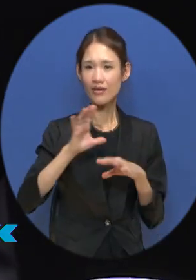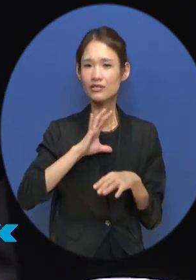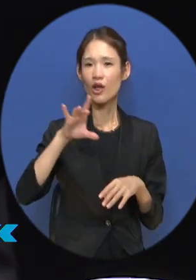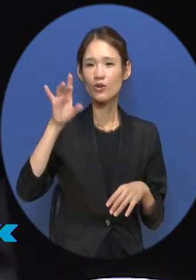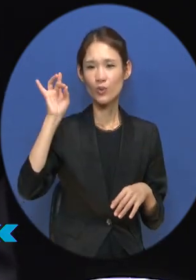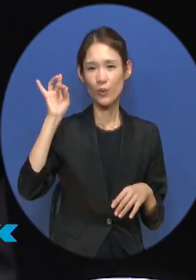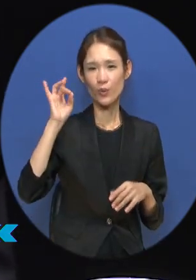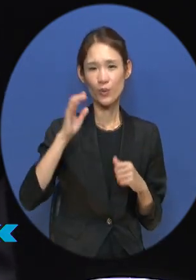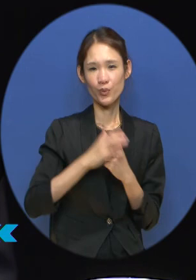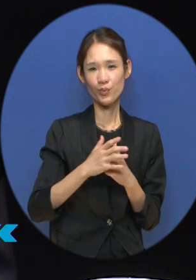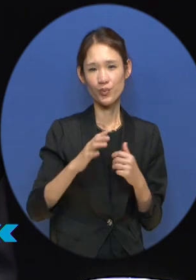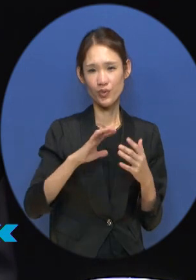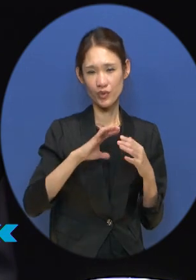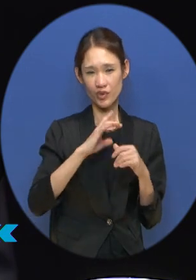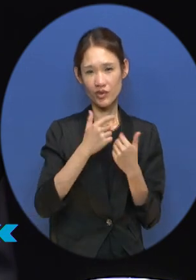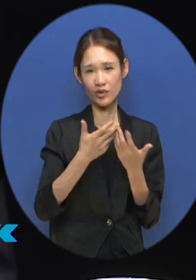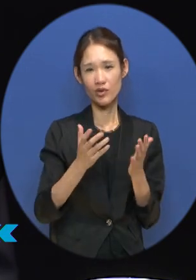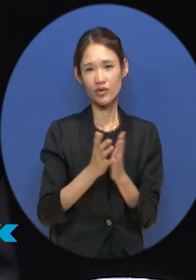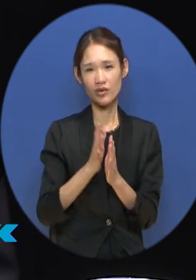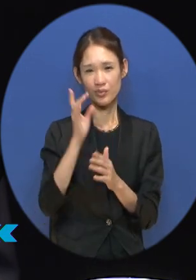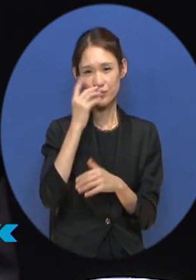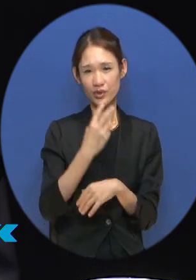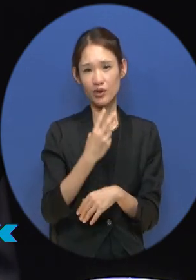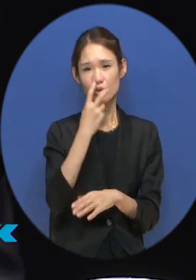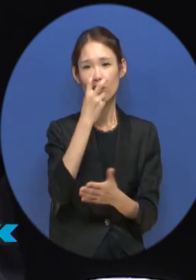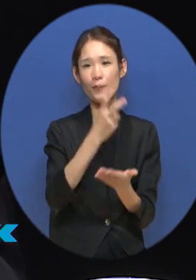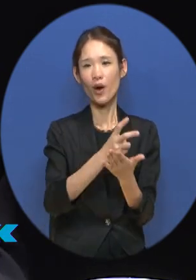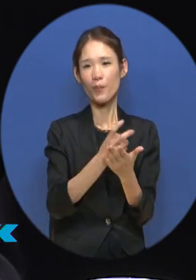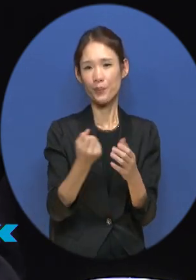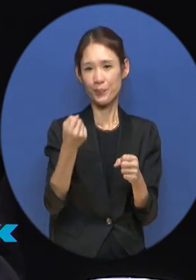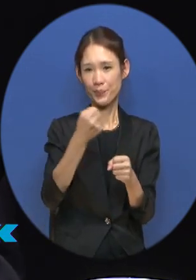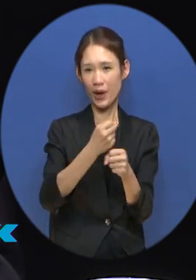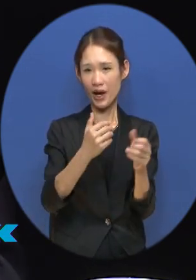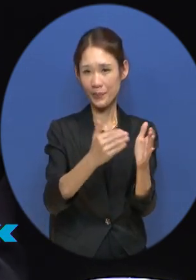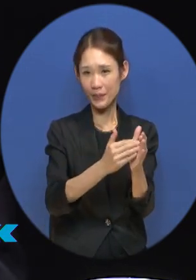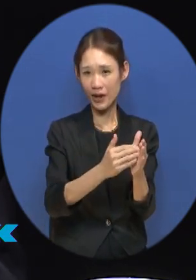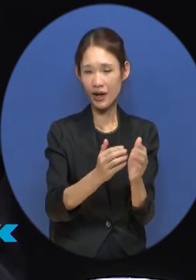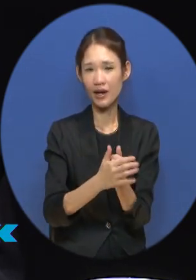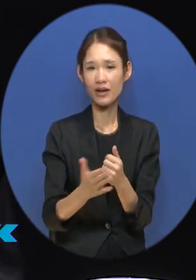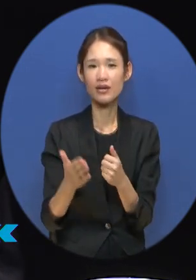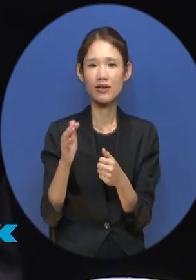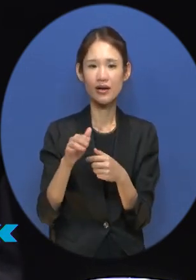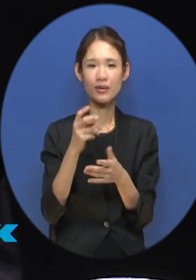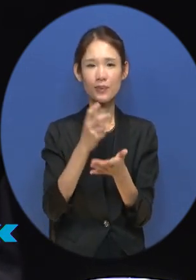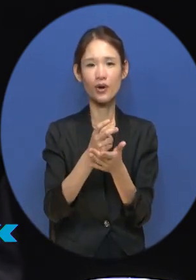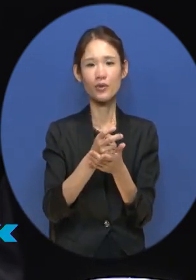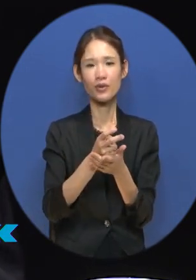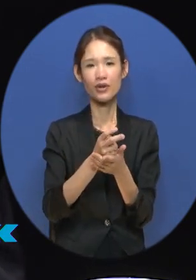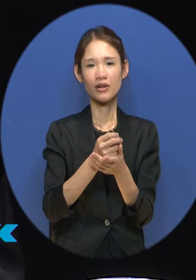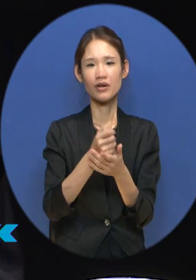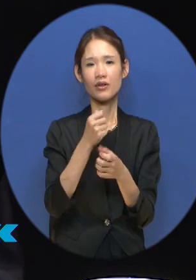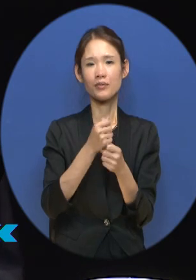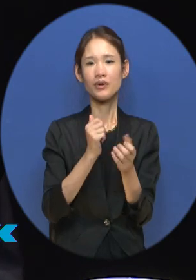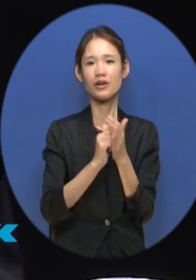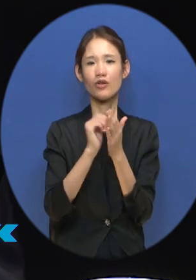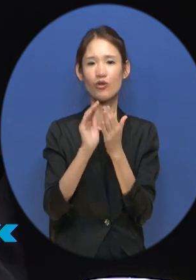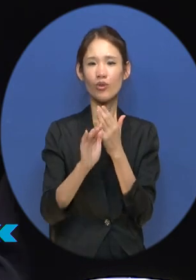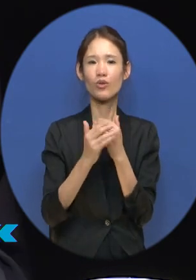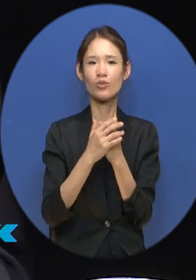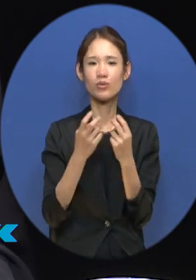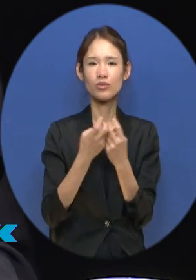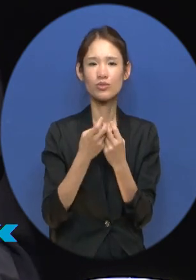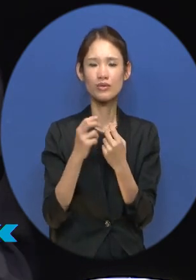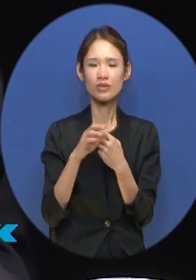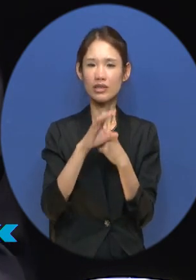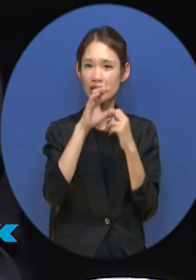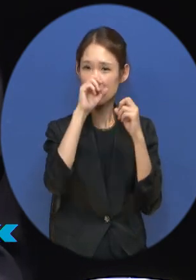네. 환경부에서 이제 이런 미세먼지 법을 만들었습니다. 근데 이 법이 사실 만들어진 대로 어떻게